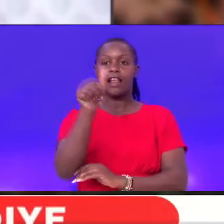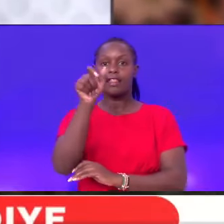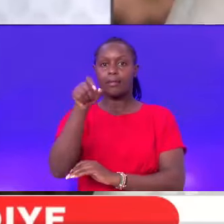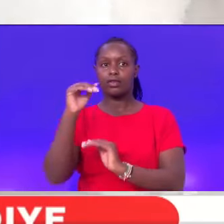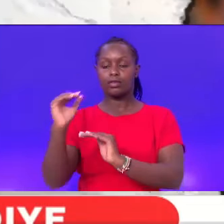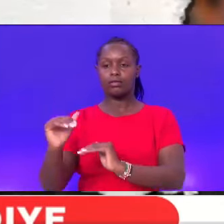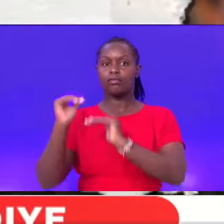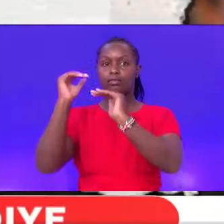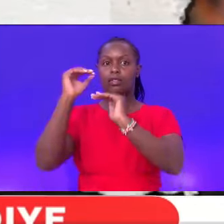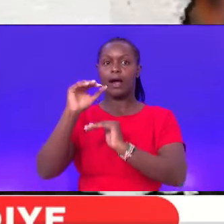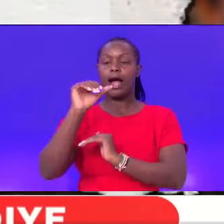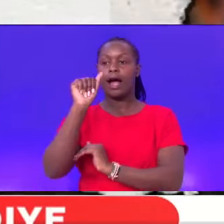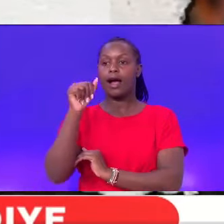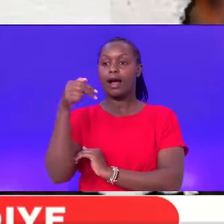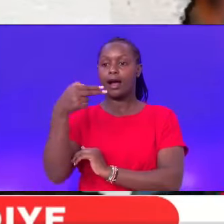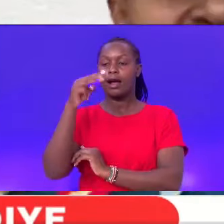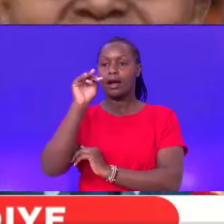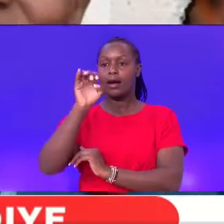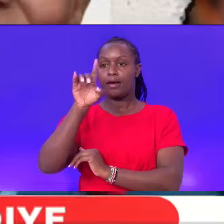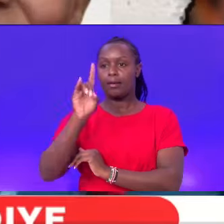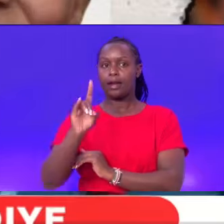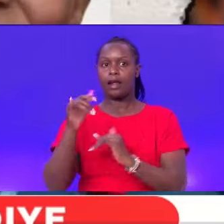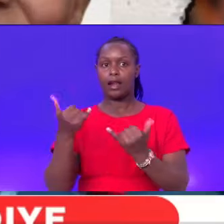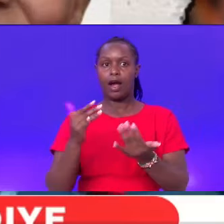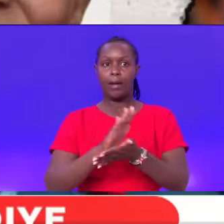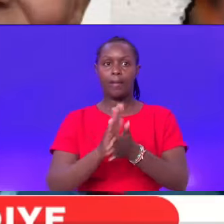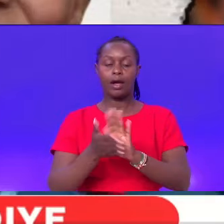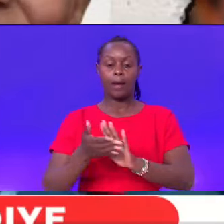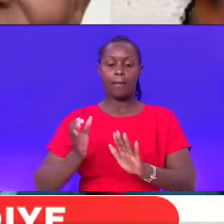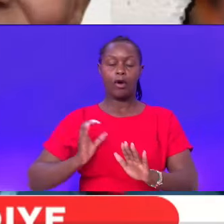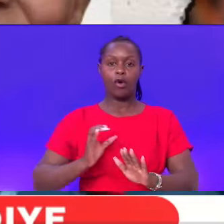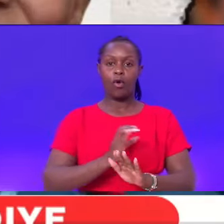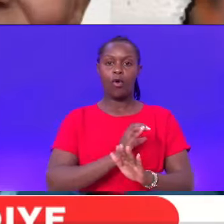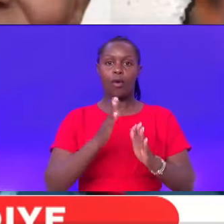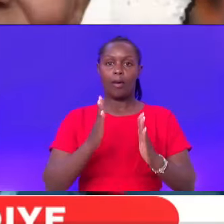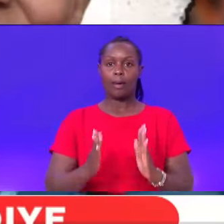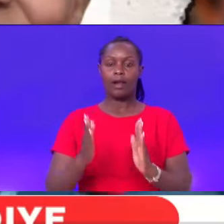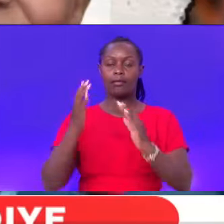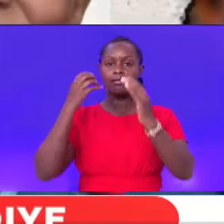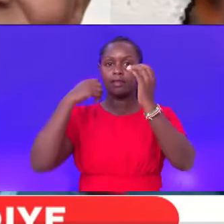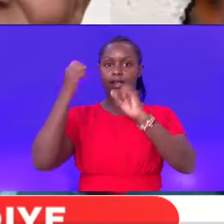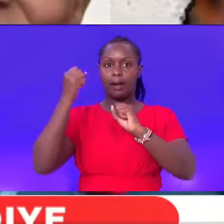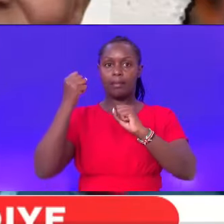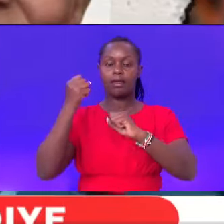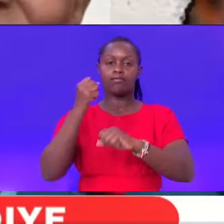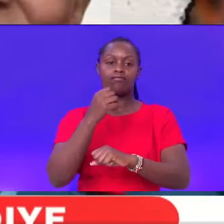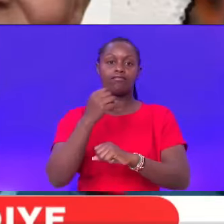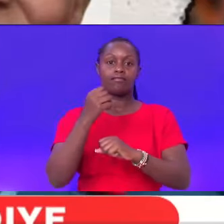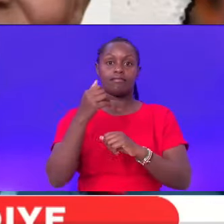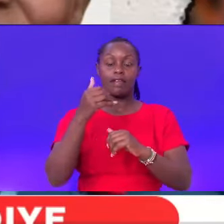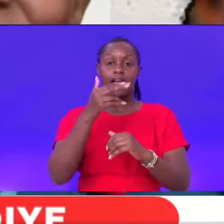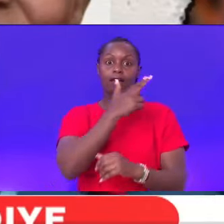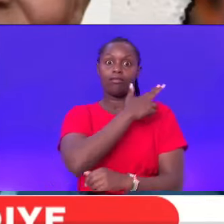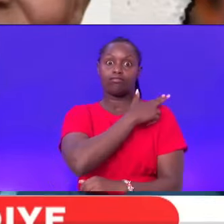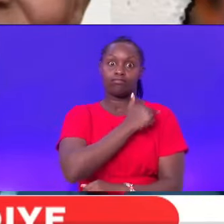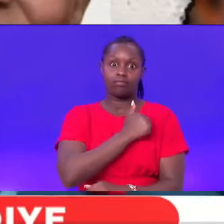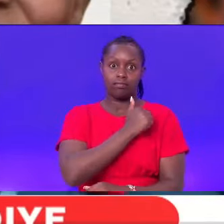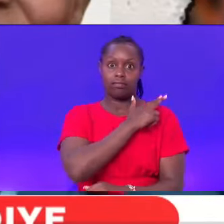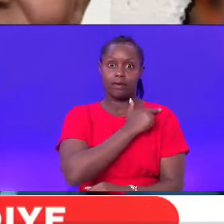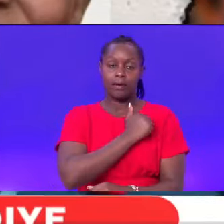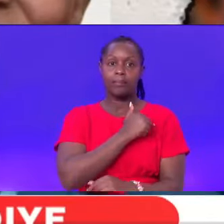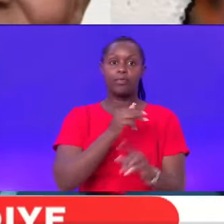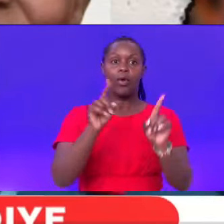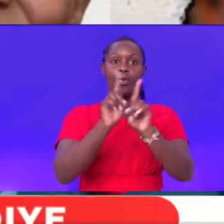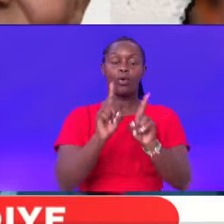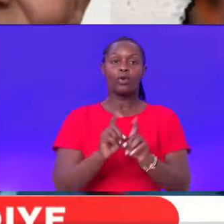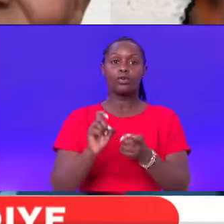Fatuma Gaiti Ahmed, akiwa sasa ni kamanda wa jeshi la angani. Fatuma Ahmed ndio mwanamke wa kwanza kuteuliwa katika nafasi hiyo na